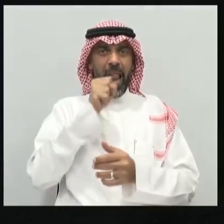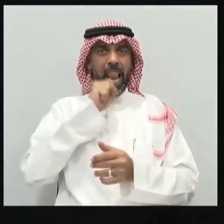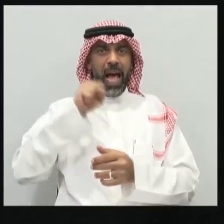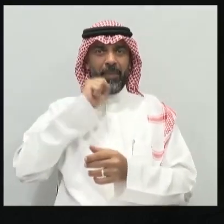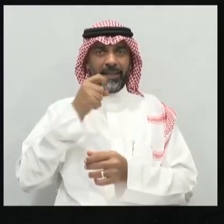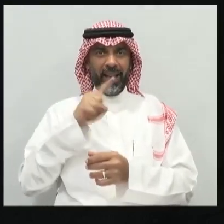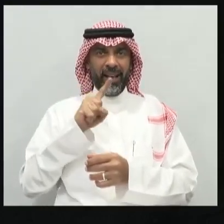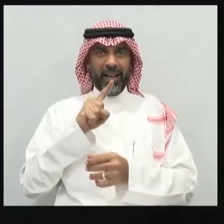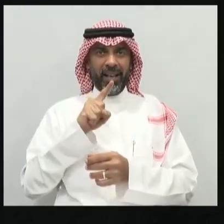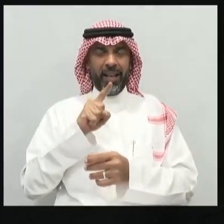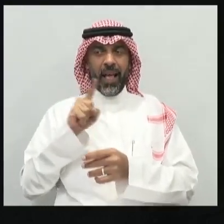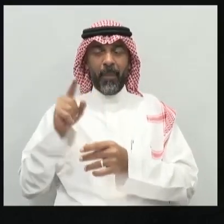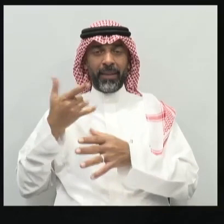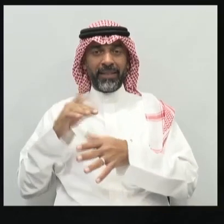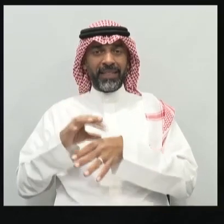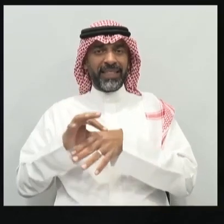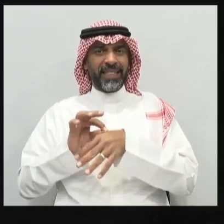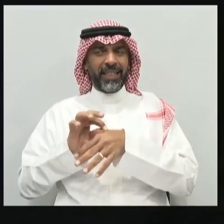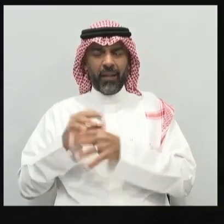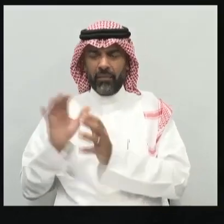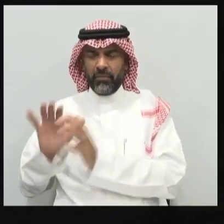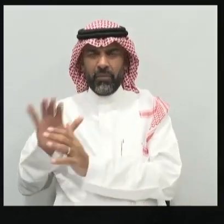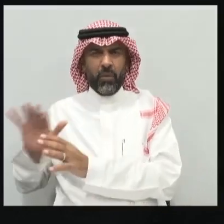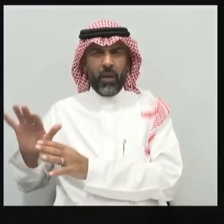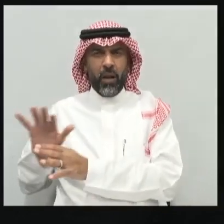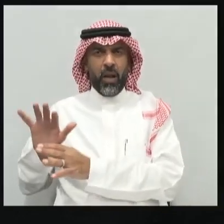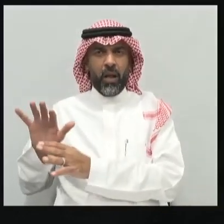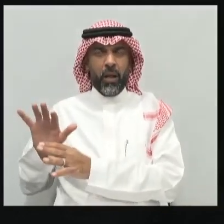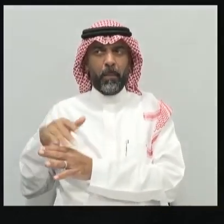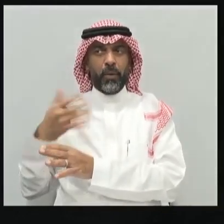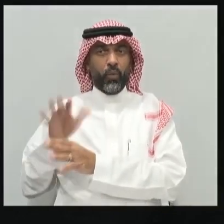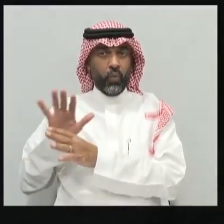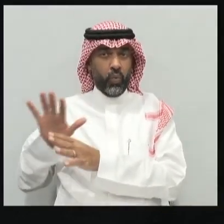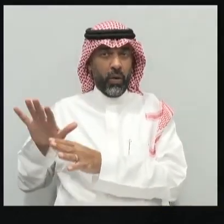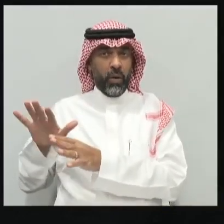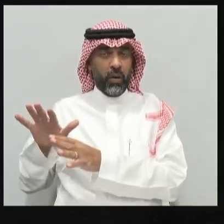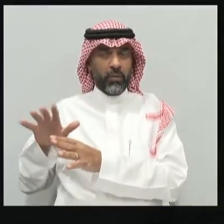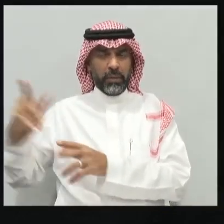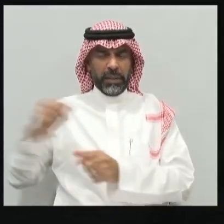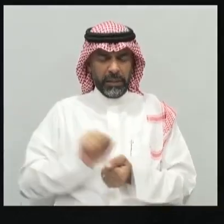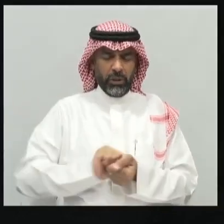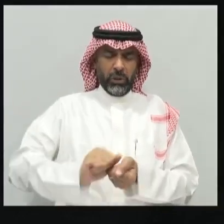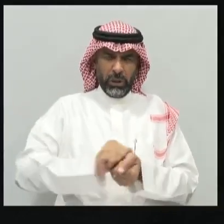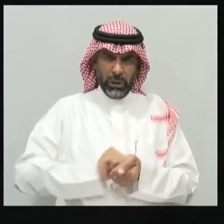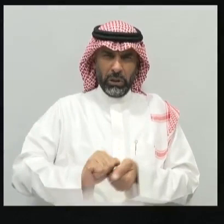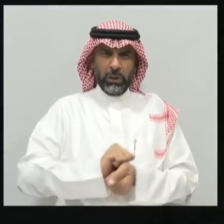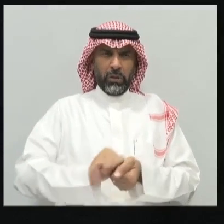الجلود هذه يجمعونها طيب شو يسوون فيها بعدين تزين ينظفونها